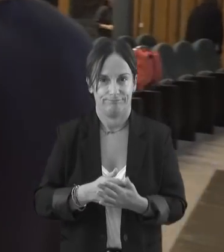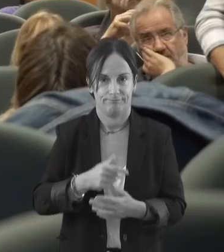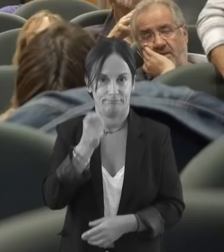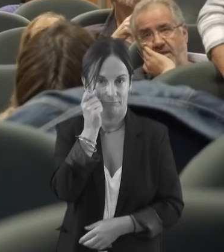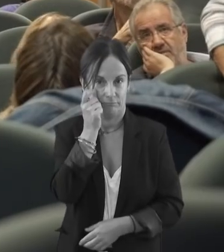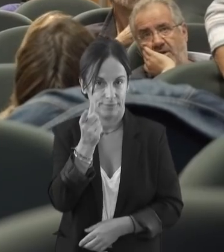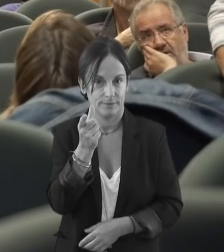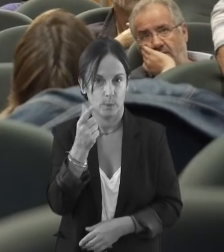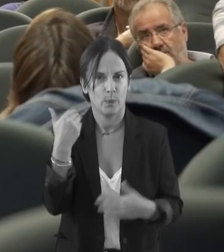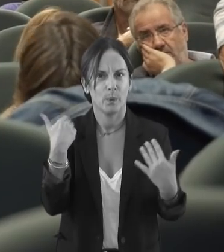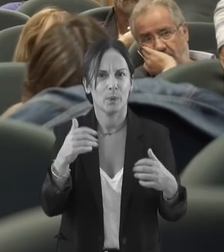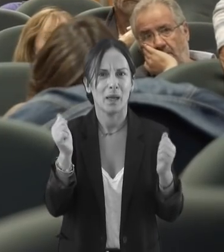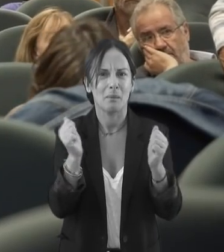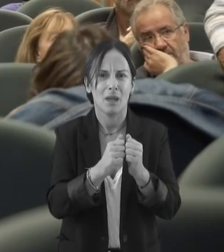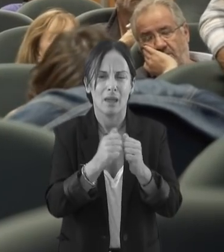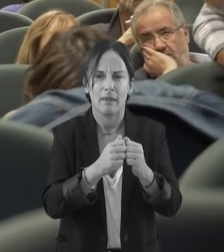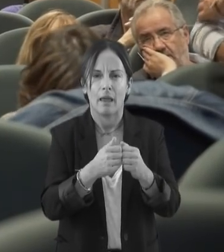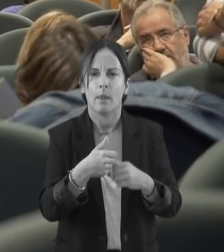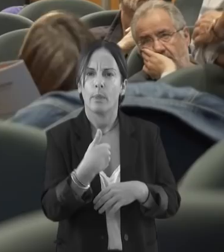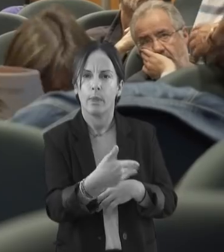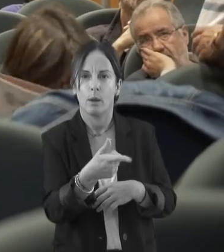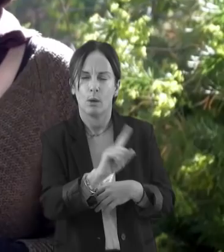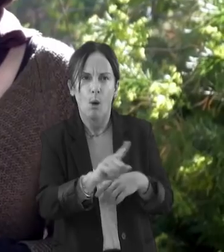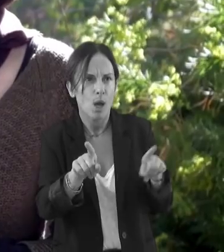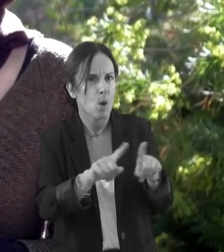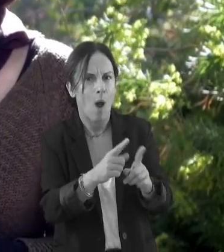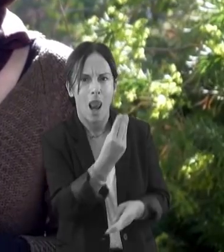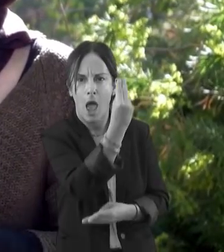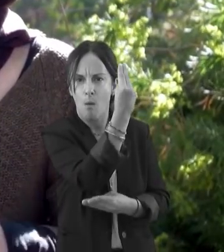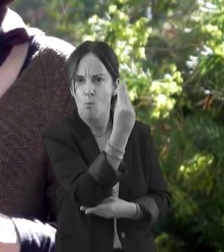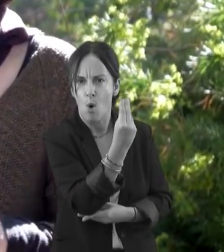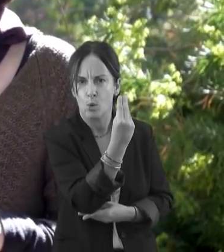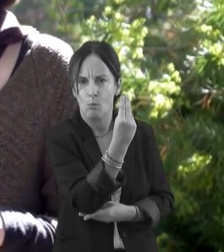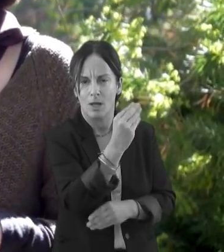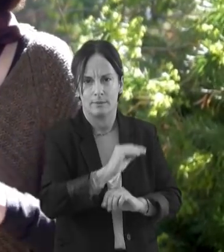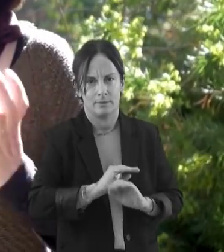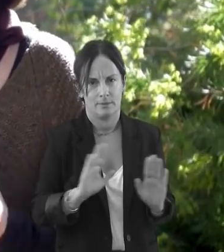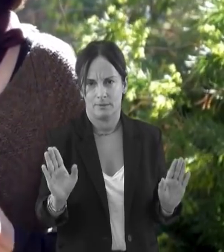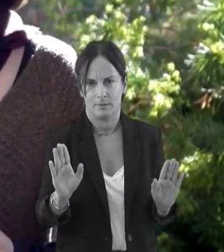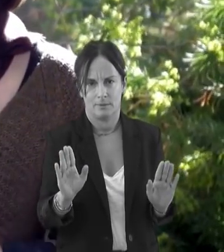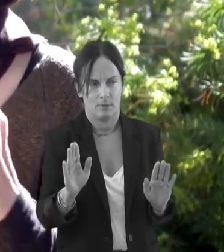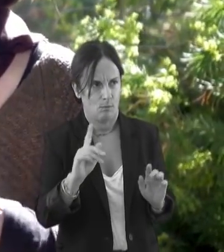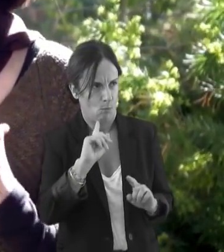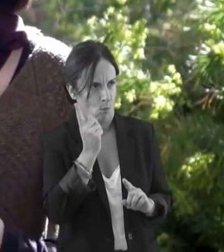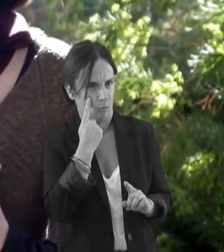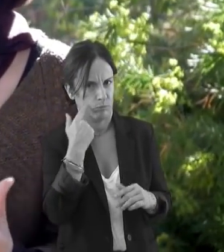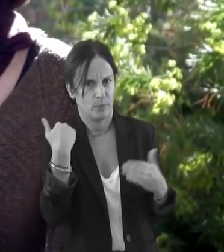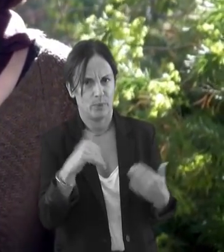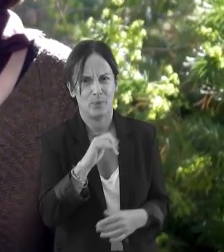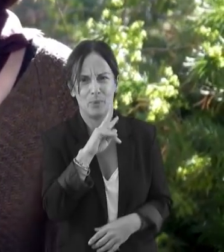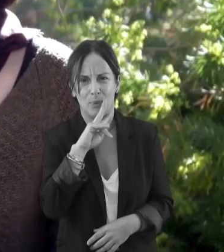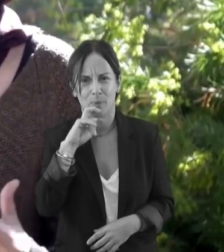que han enriquit la nostra feina. Diguem que el colofó de tota